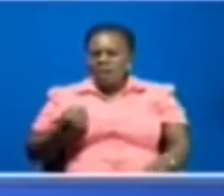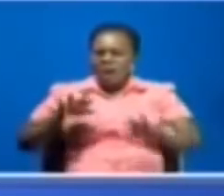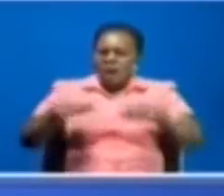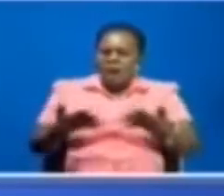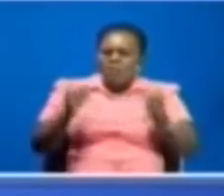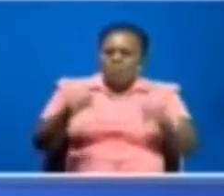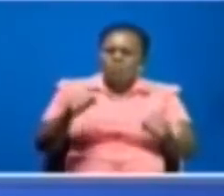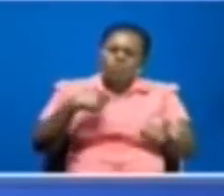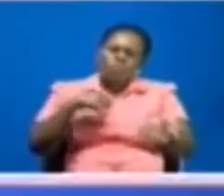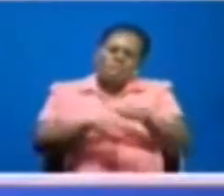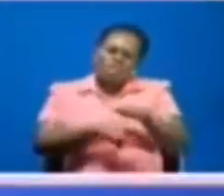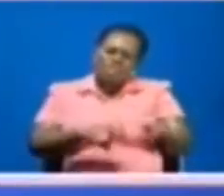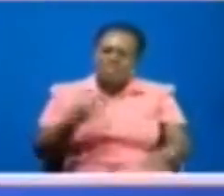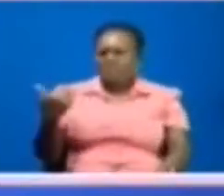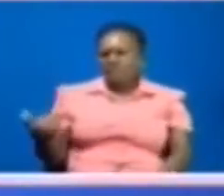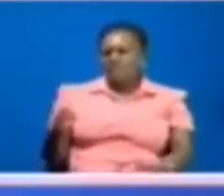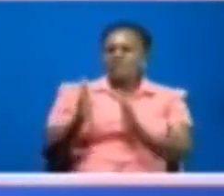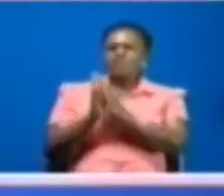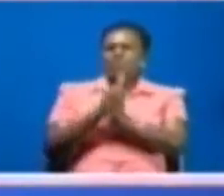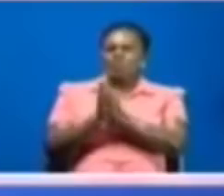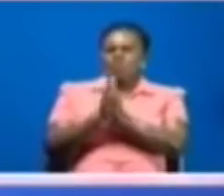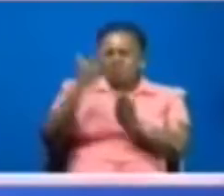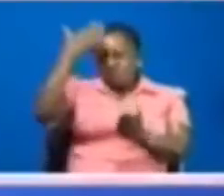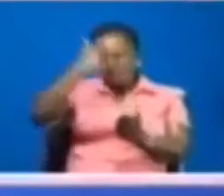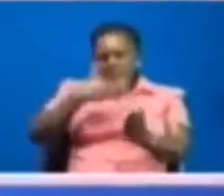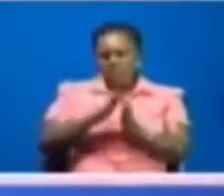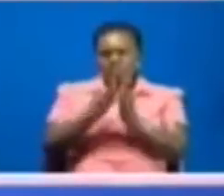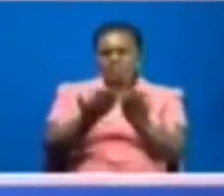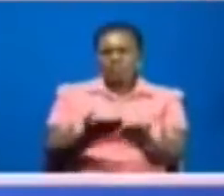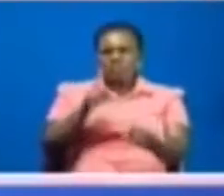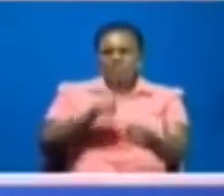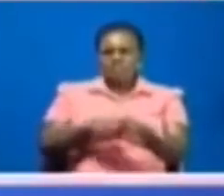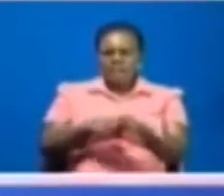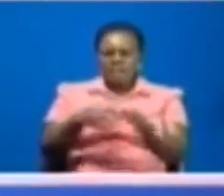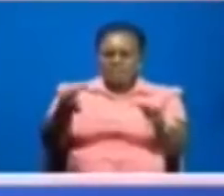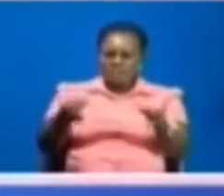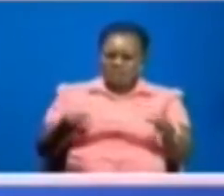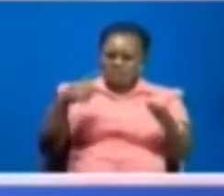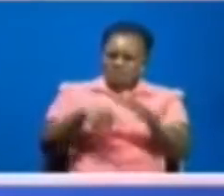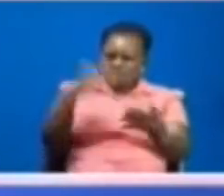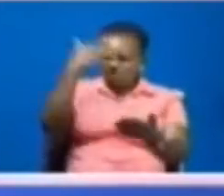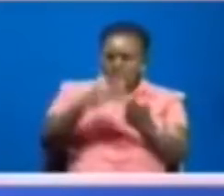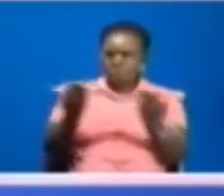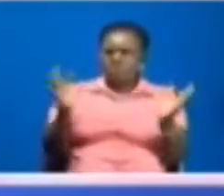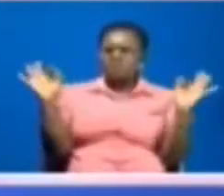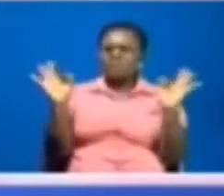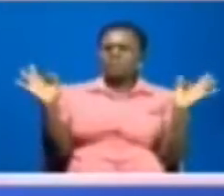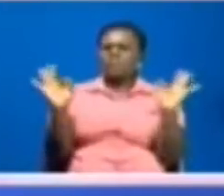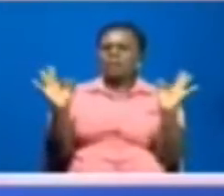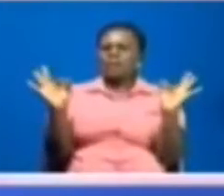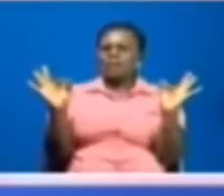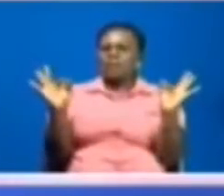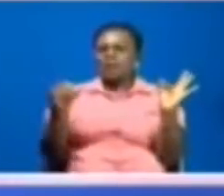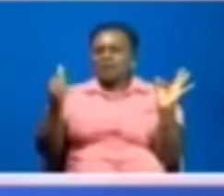Itawezekanaje ati mimi nimeiba? The story went on Facebook when they logged into their Facebook account and surprisingly